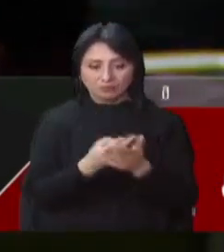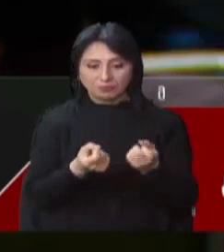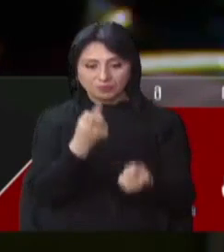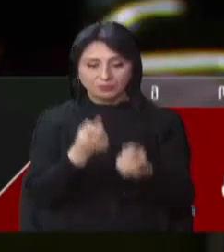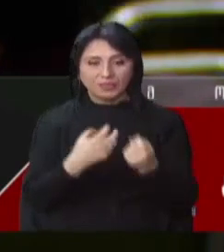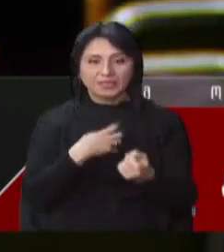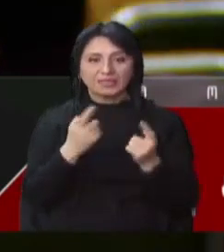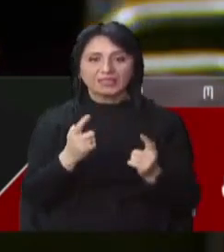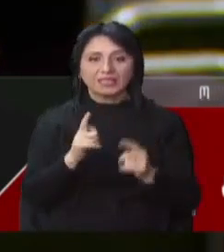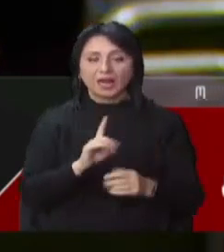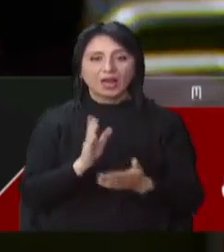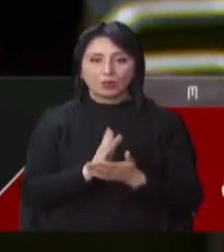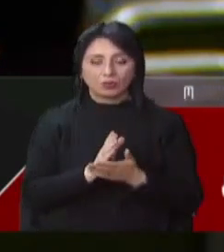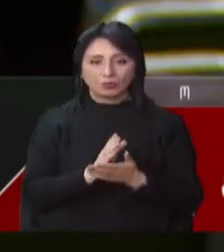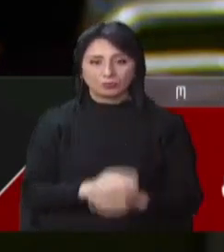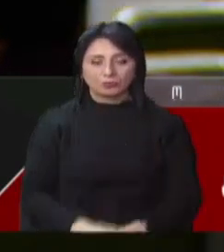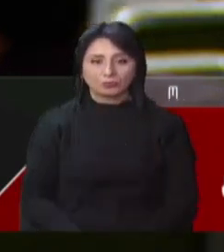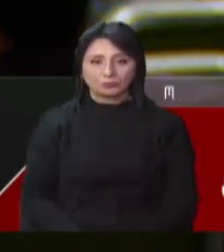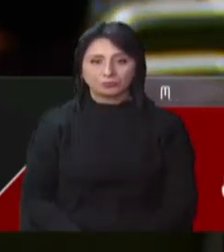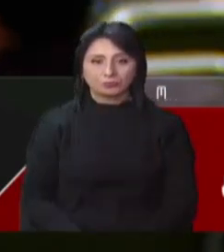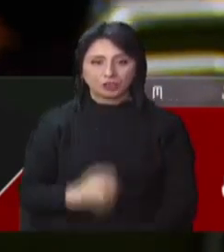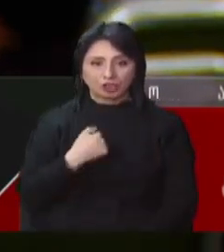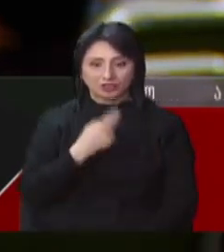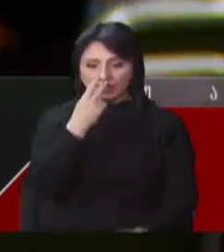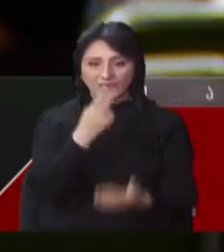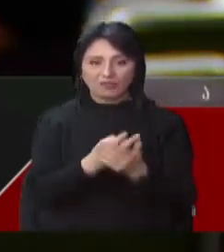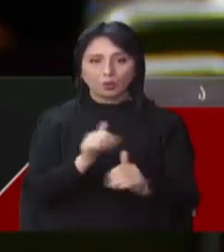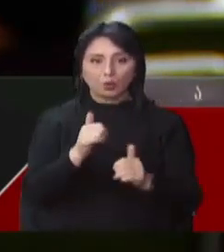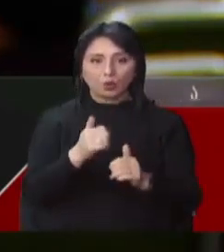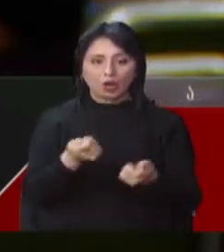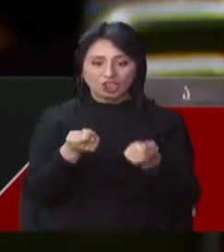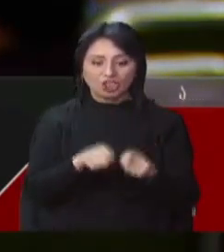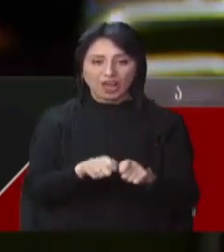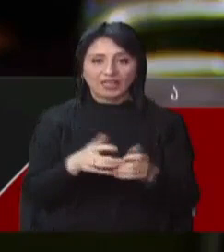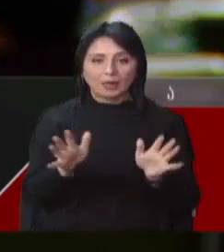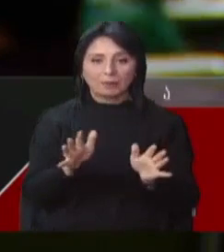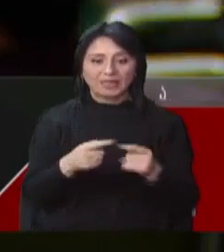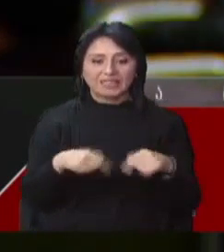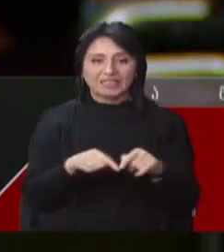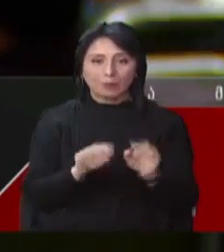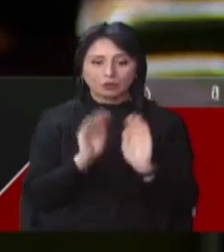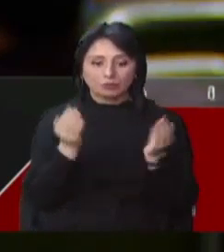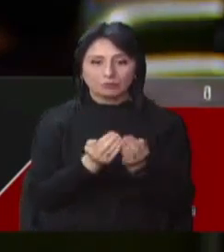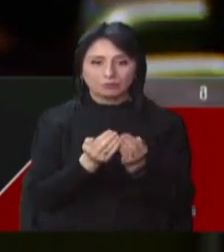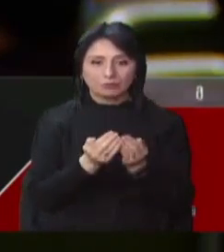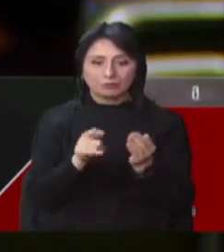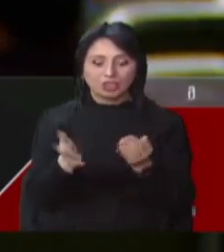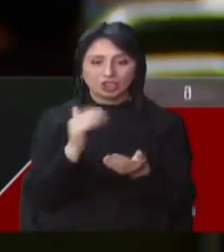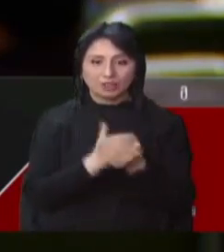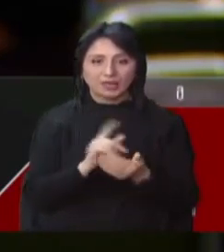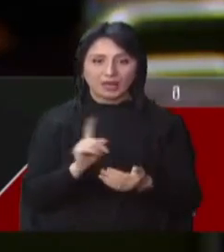cu etatiri tădati coisrom, țin tavina hetrogor chai cătac ida uprometat sabjo gansa cu trebuit masșem de